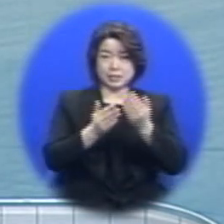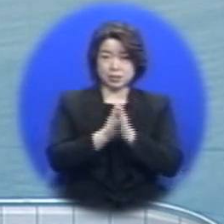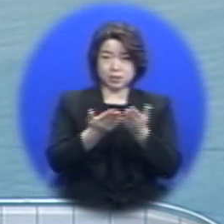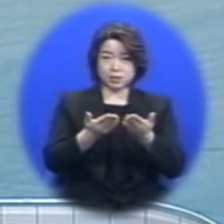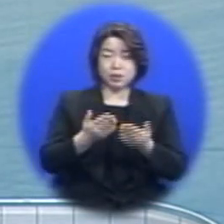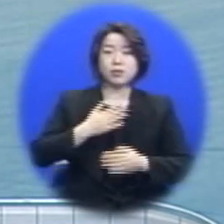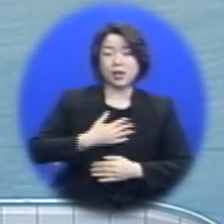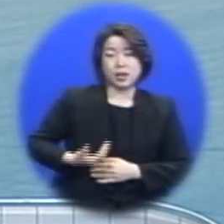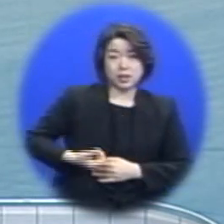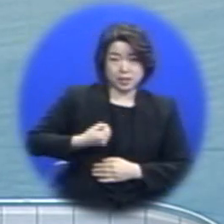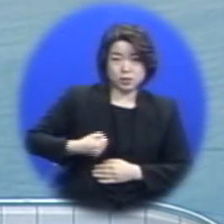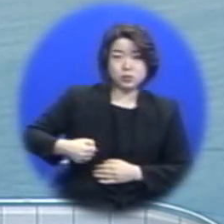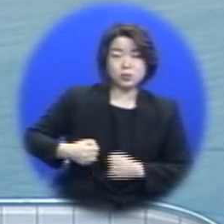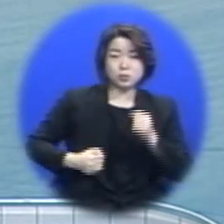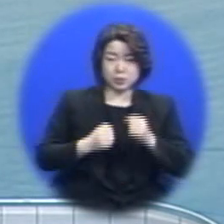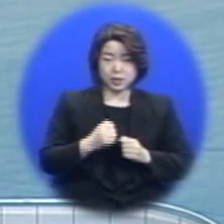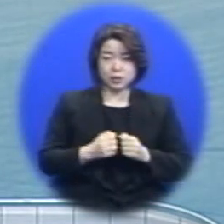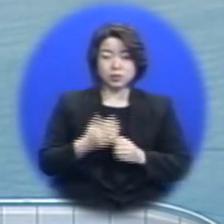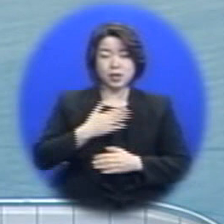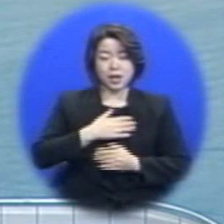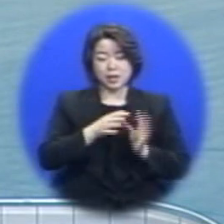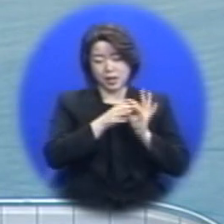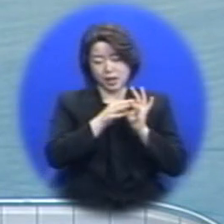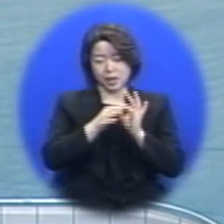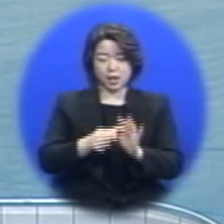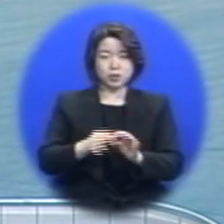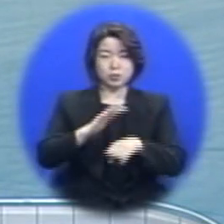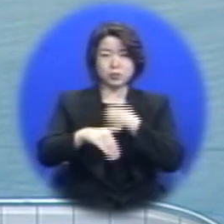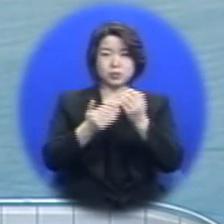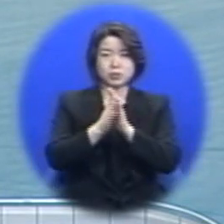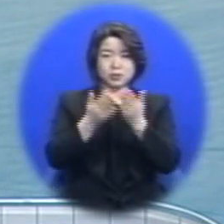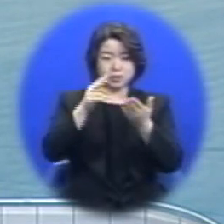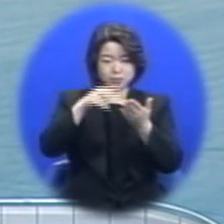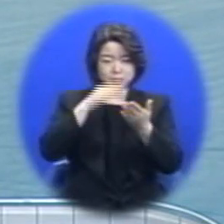다니고 그리고 내가 계속 성경을 보아야 되겠다.